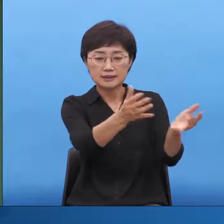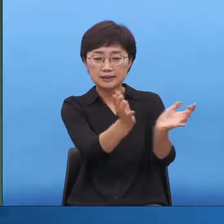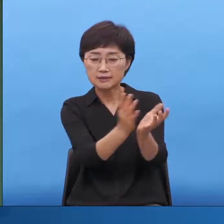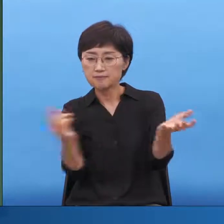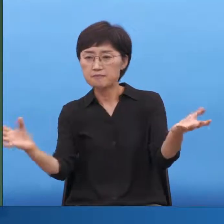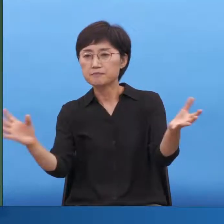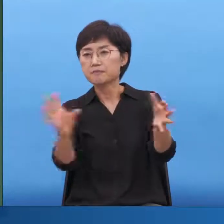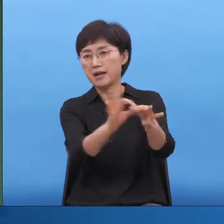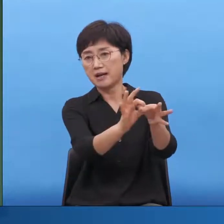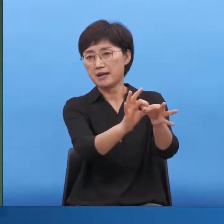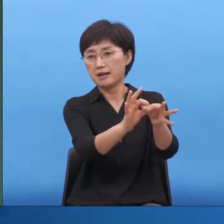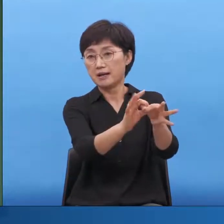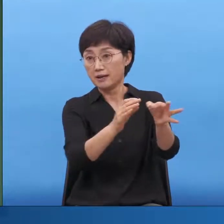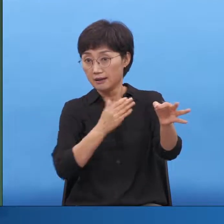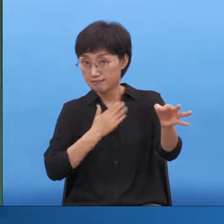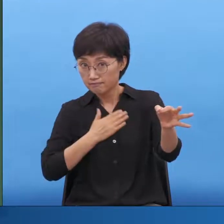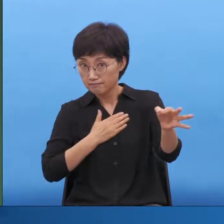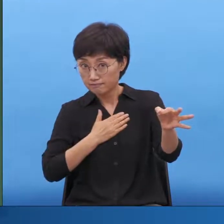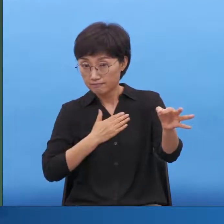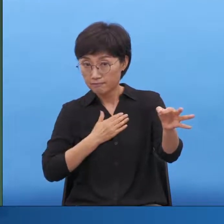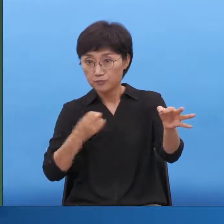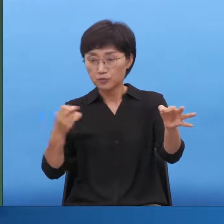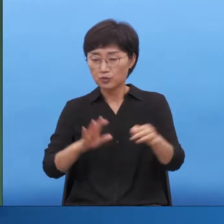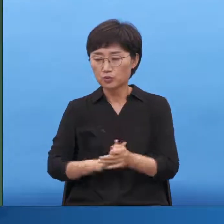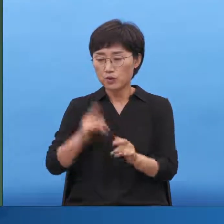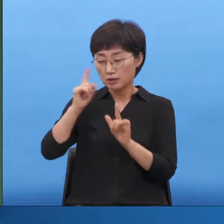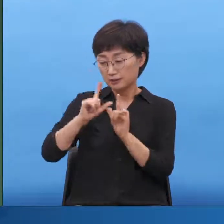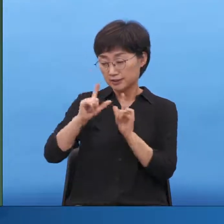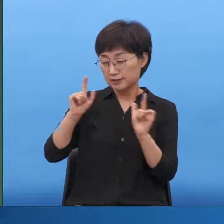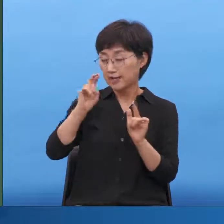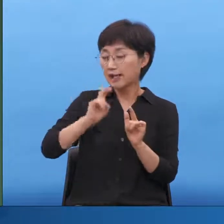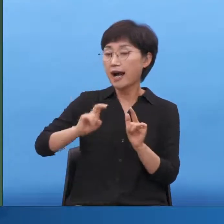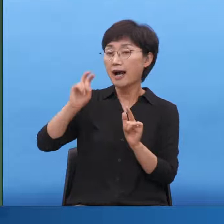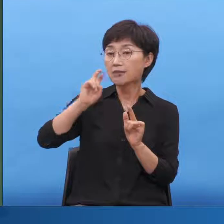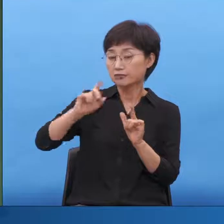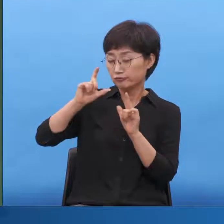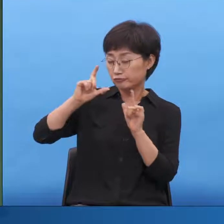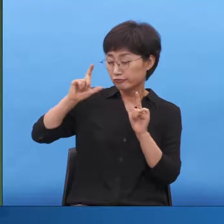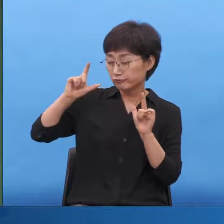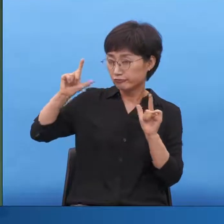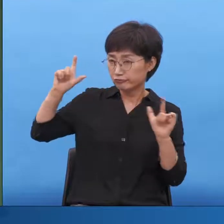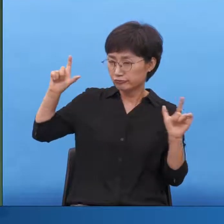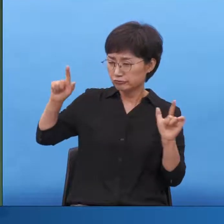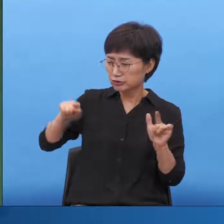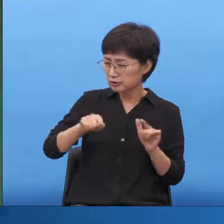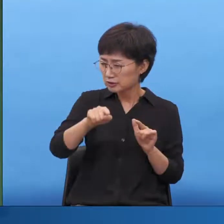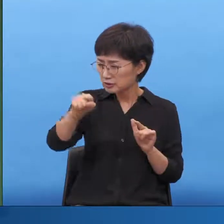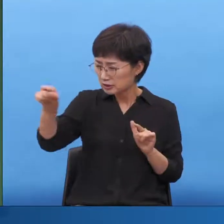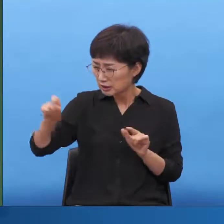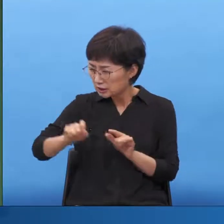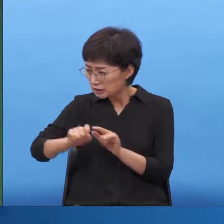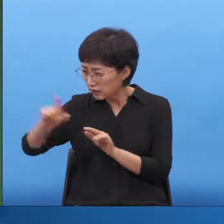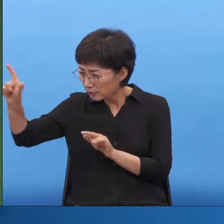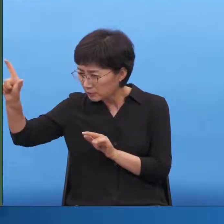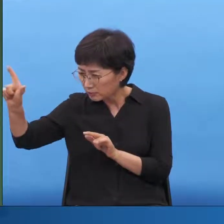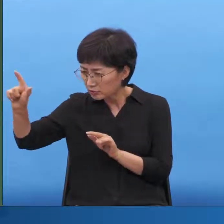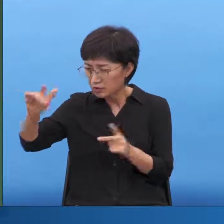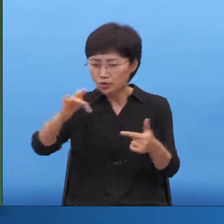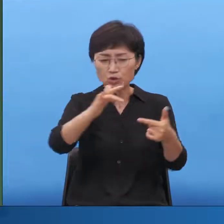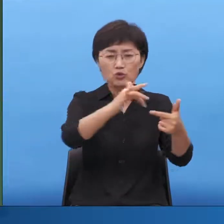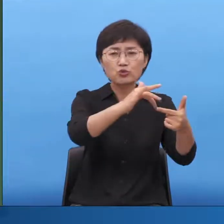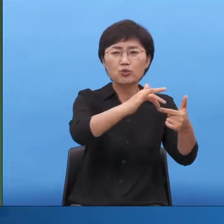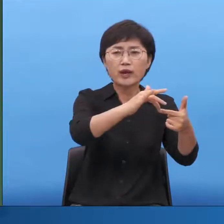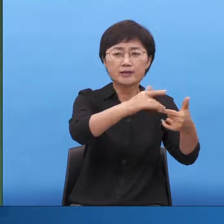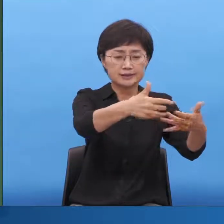所以人们们都知道比尔盖茨他属于三个团体当中的新时代运动的。 다 막 유명했던 가수 뭐 다들 보면 이게 뭐 마이클 잭슨 다 이게 뉴 에이지 팀에 속한 사람들이죠.